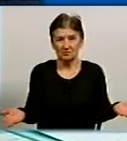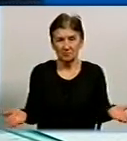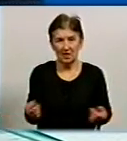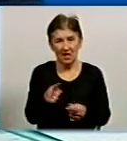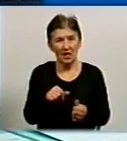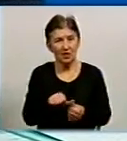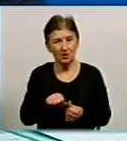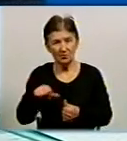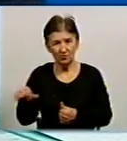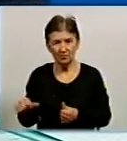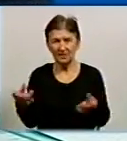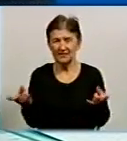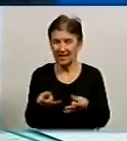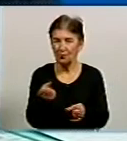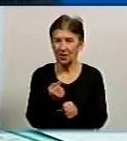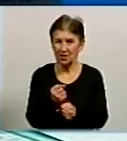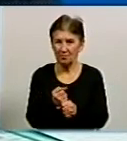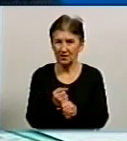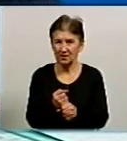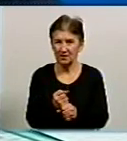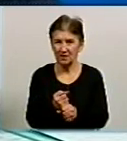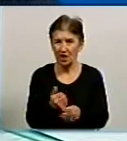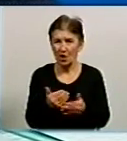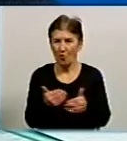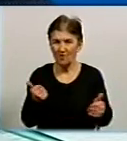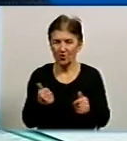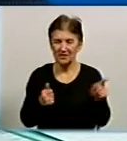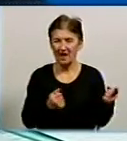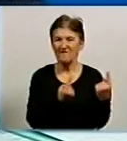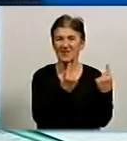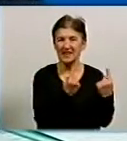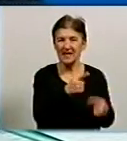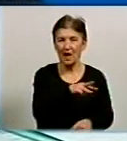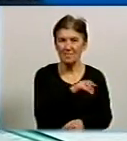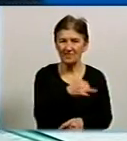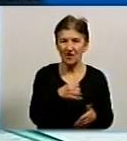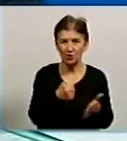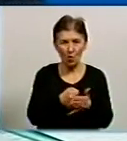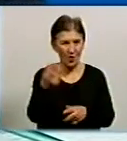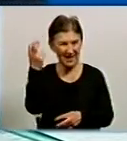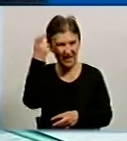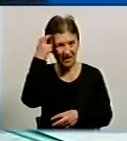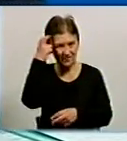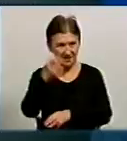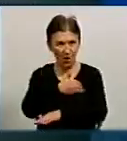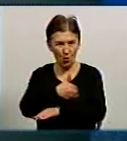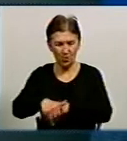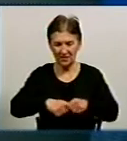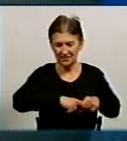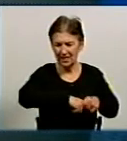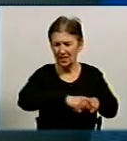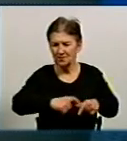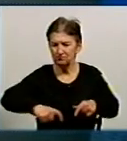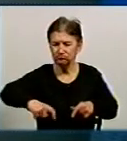Крім того, набережну треба робити від вулиці Михайлівської і до вулиці Київської, тому що всією